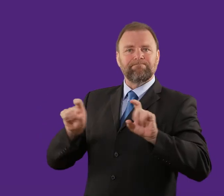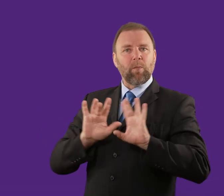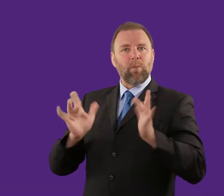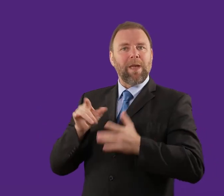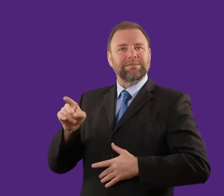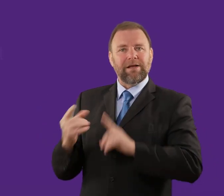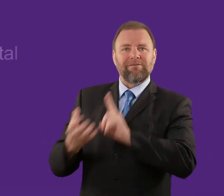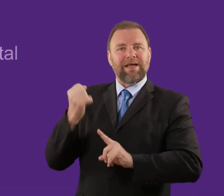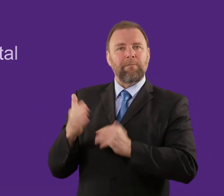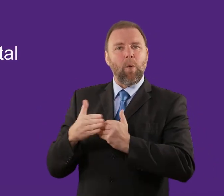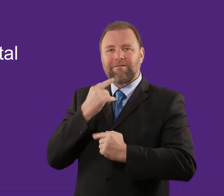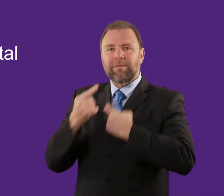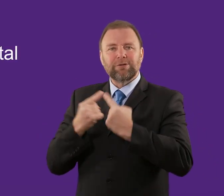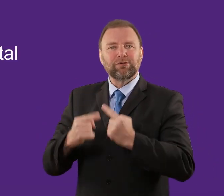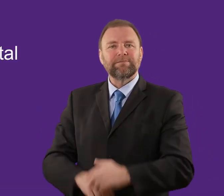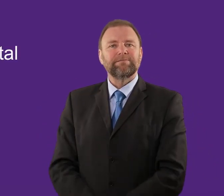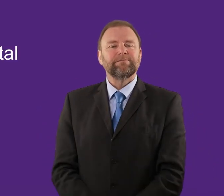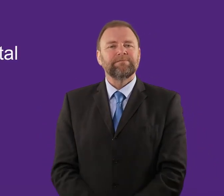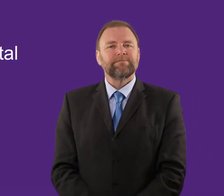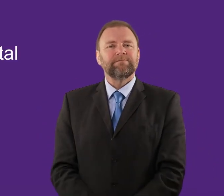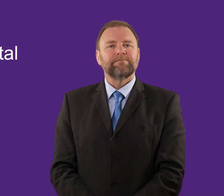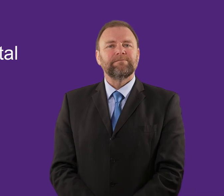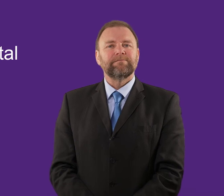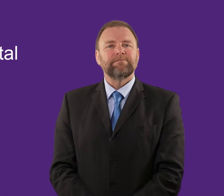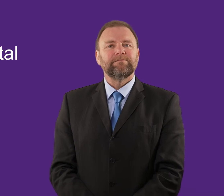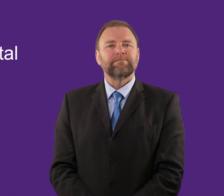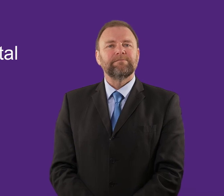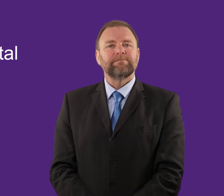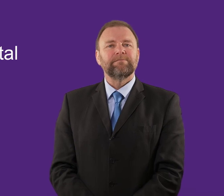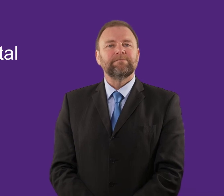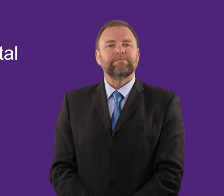Ewch i llyw.cymru/Cymru fwy cyfartal i gael gwybod mwy.